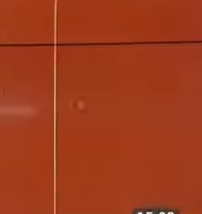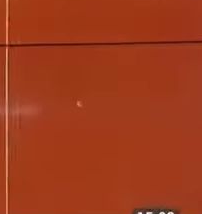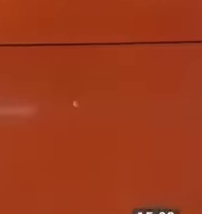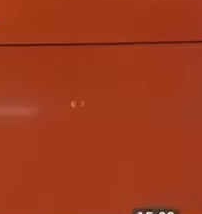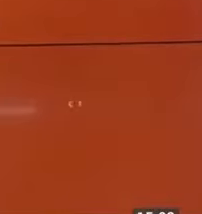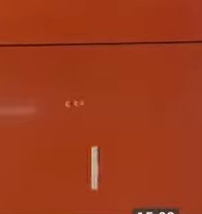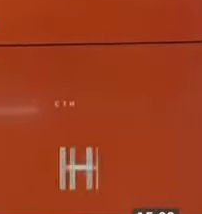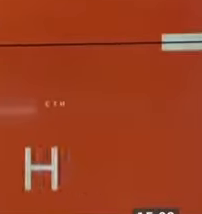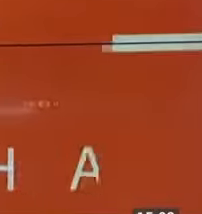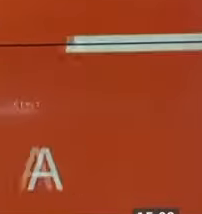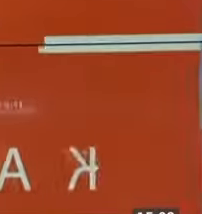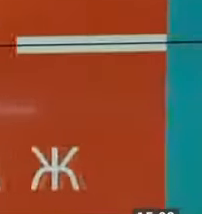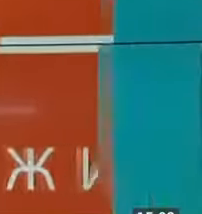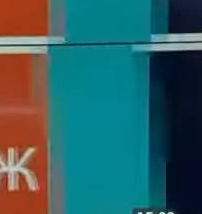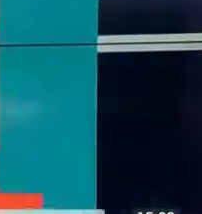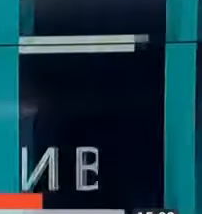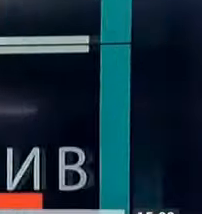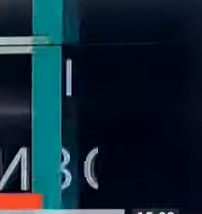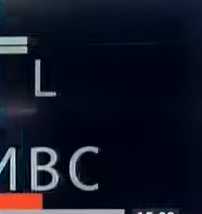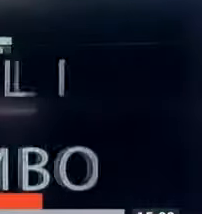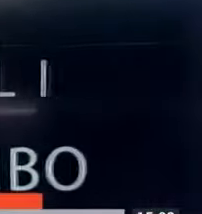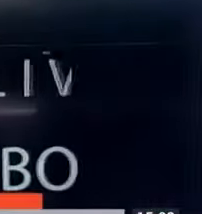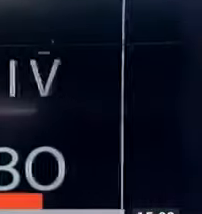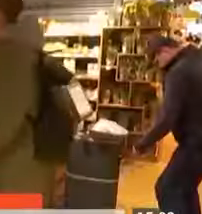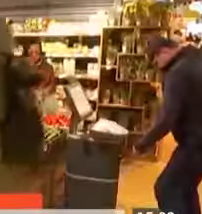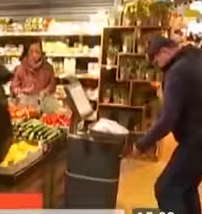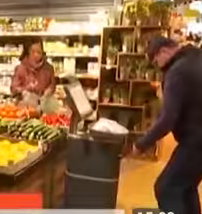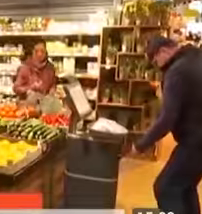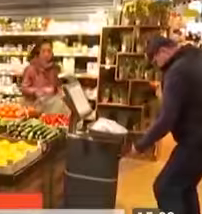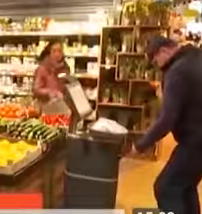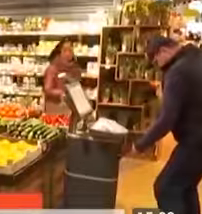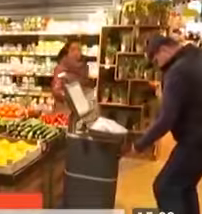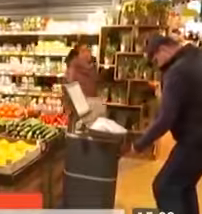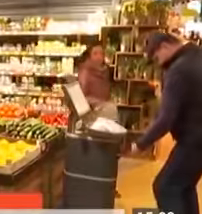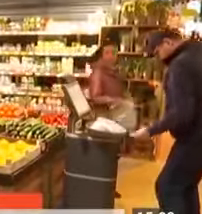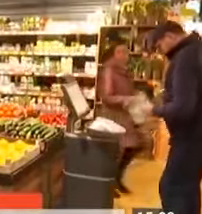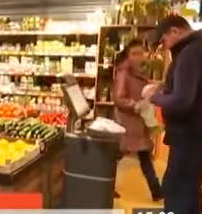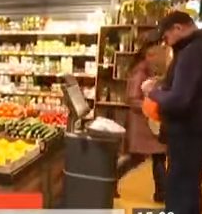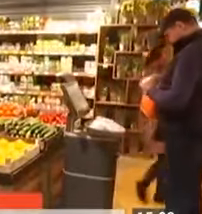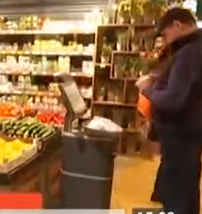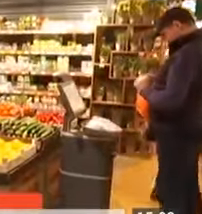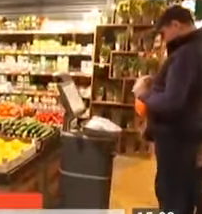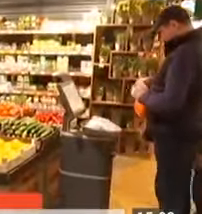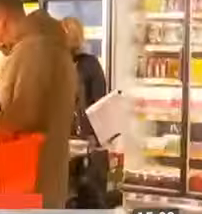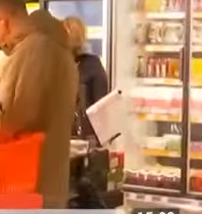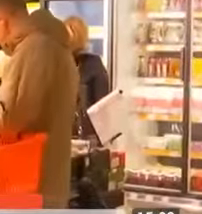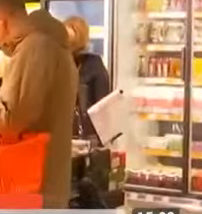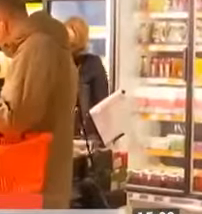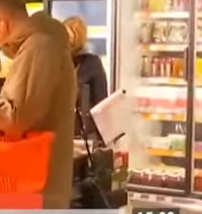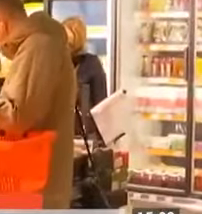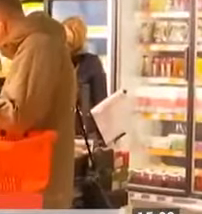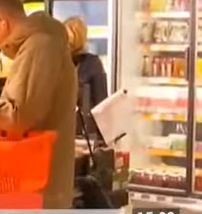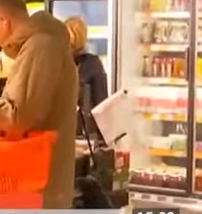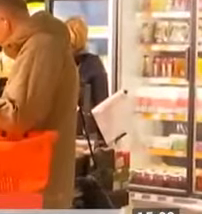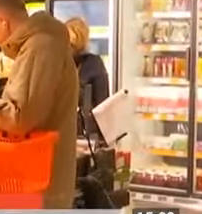Є бізнес, а є мародерство. Віталій Кличко у своєму щоденному зверненні закликав антимонопольний комітет утрутитися у ситуацію зі зростанням цін